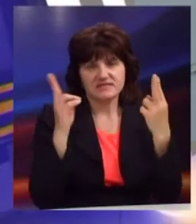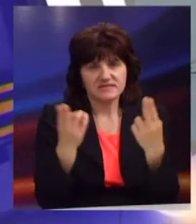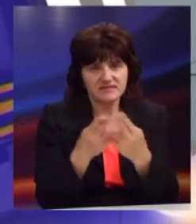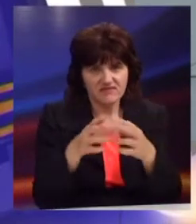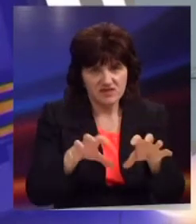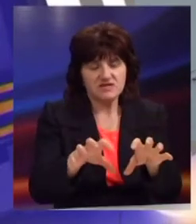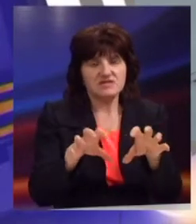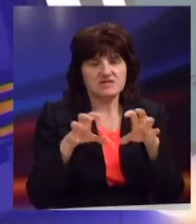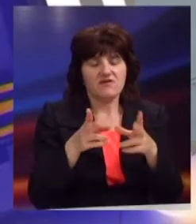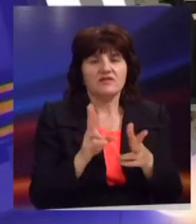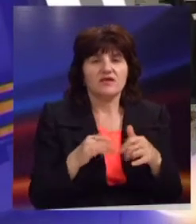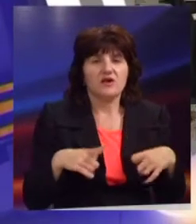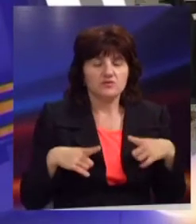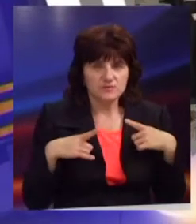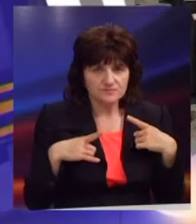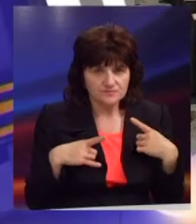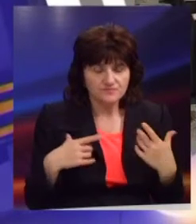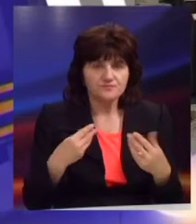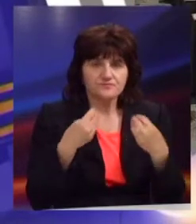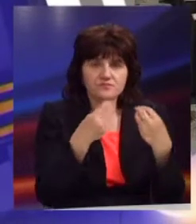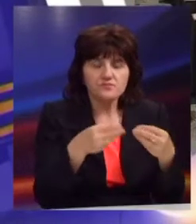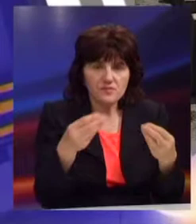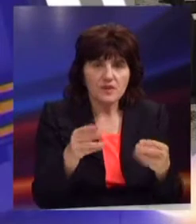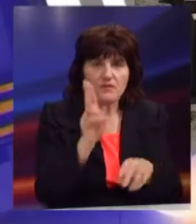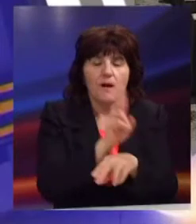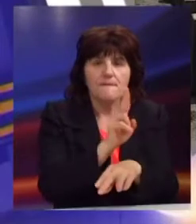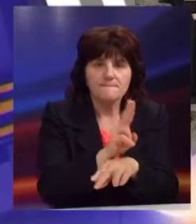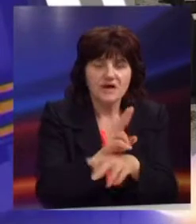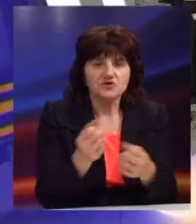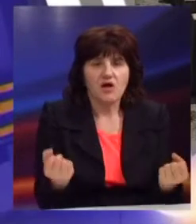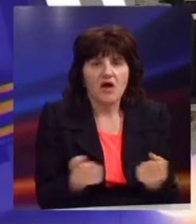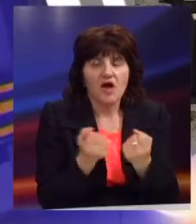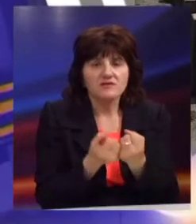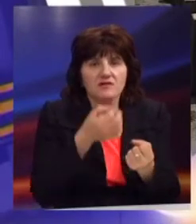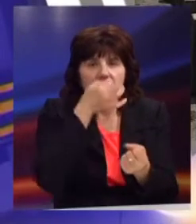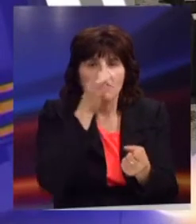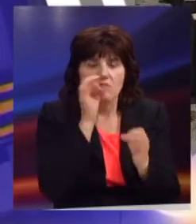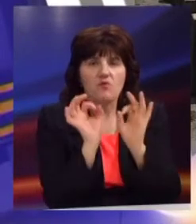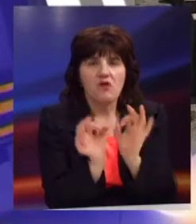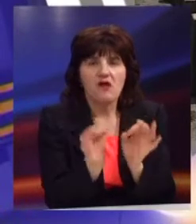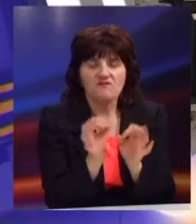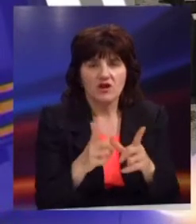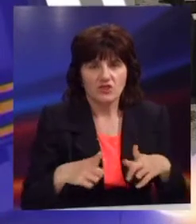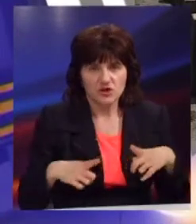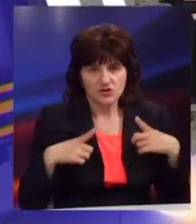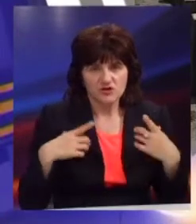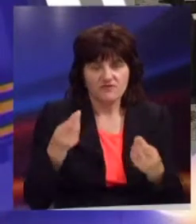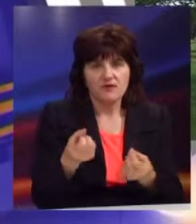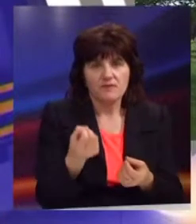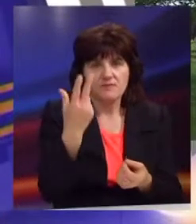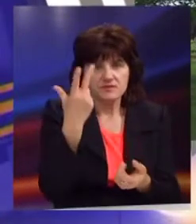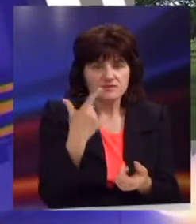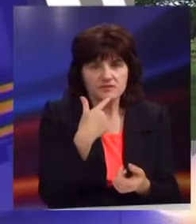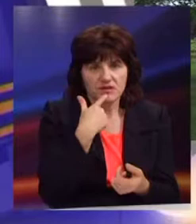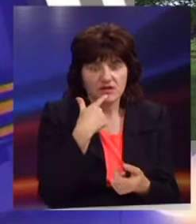širom sveta razvija svest o životnoj sredini i podstiče političku pažnju i akciju na unapređenje kvaliteta životne